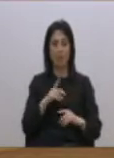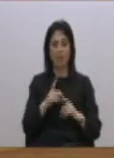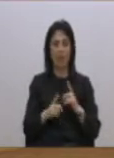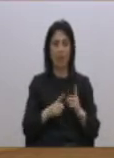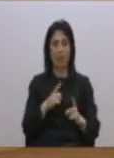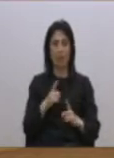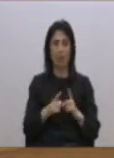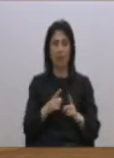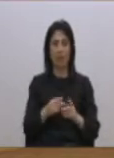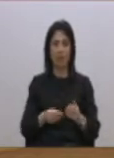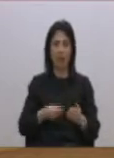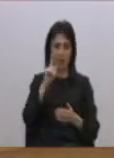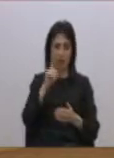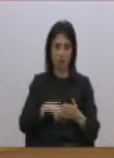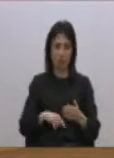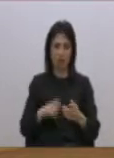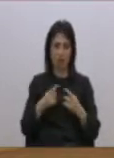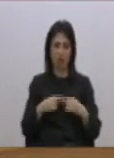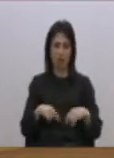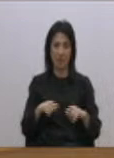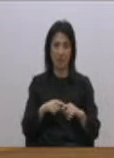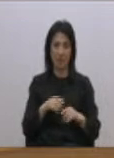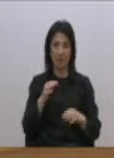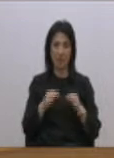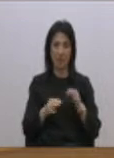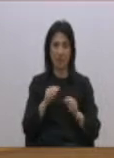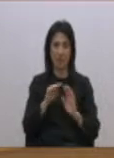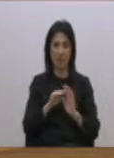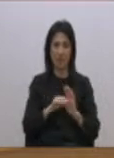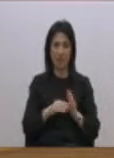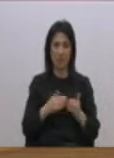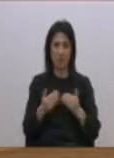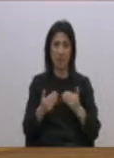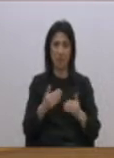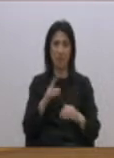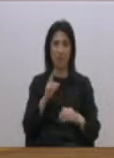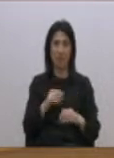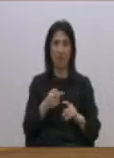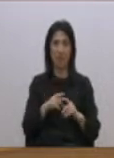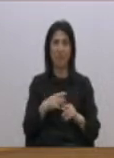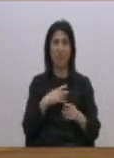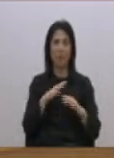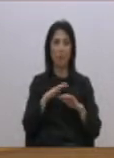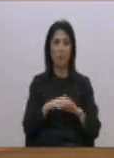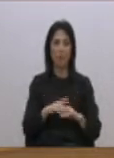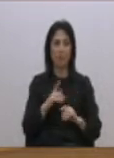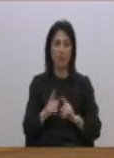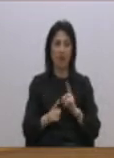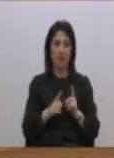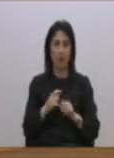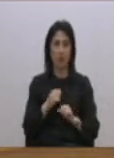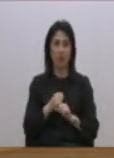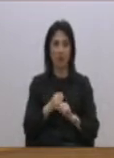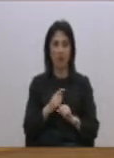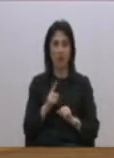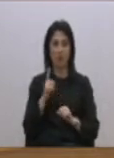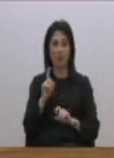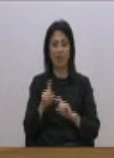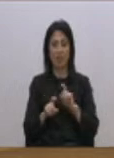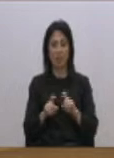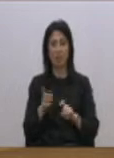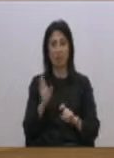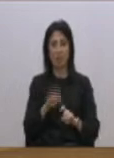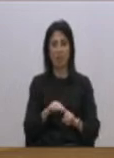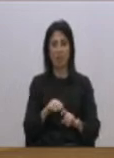romelic, ahat gen, da, doba, sa dobeș, mar să ulebi sistemis mimart da im fundamentul reformei ze gaaketebda pirvel nabijebs